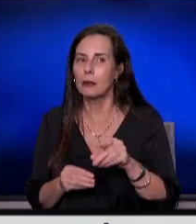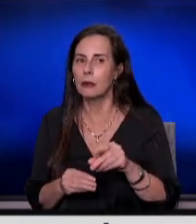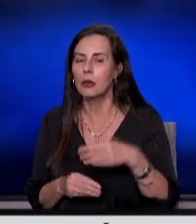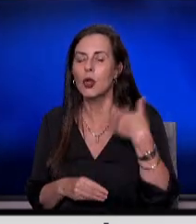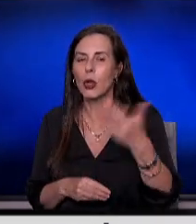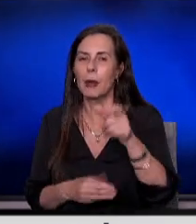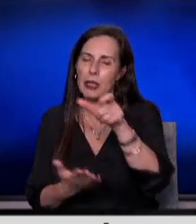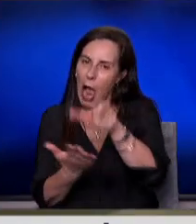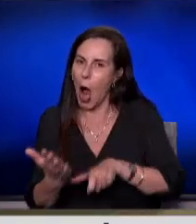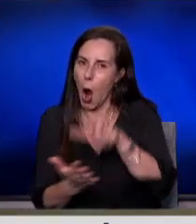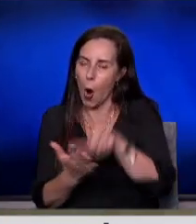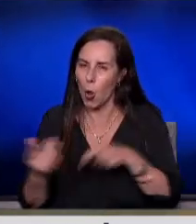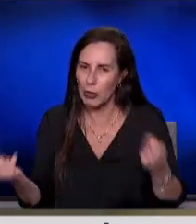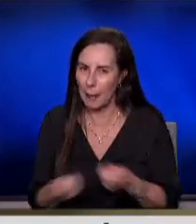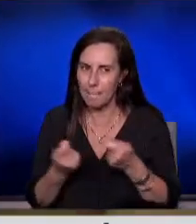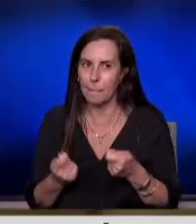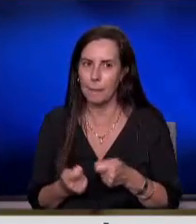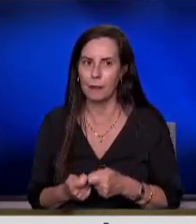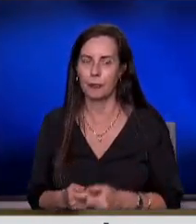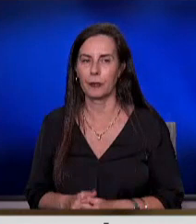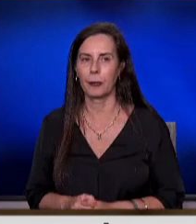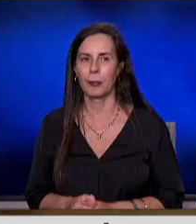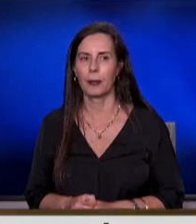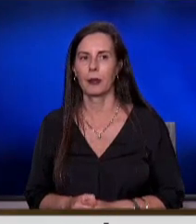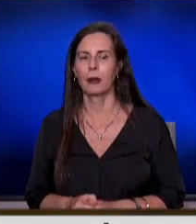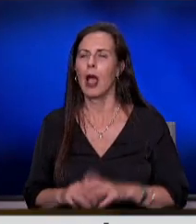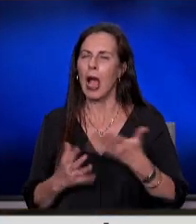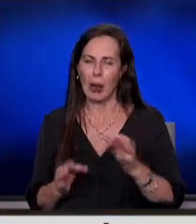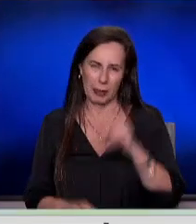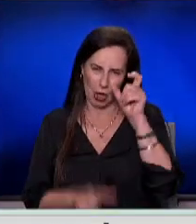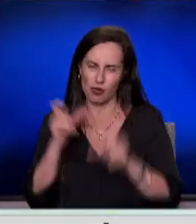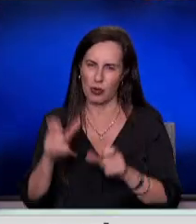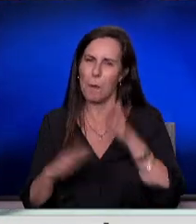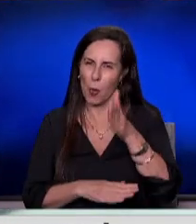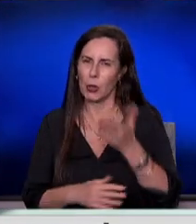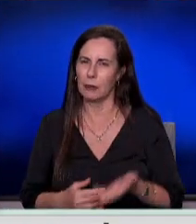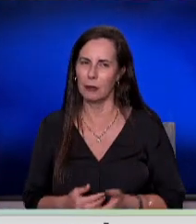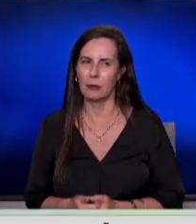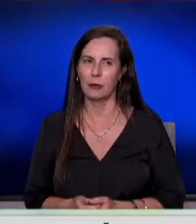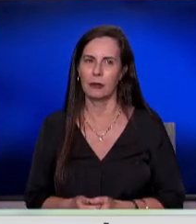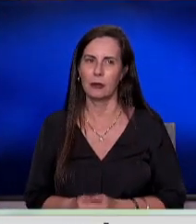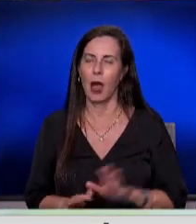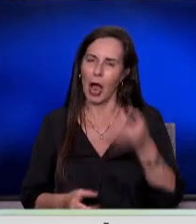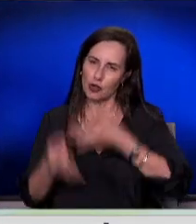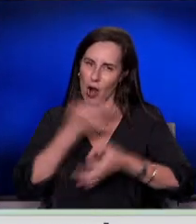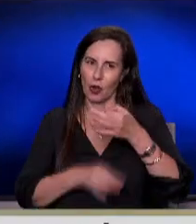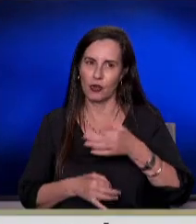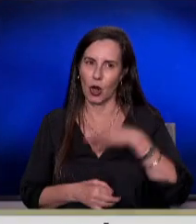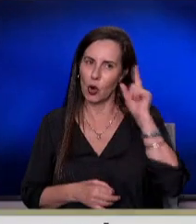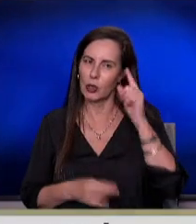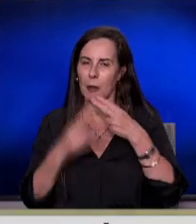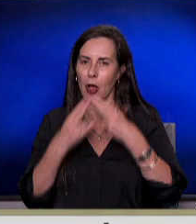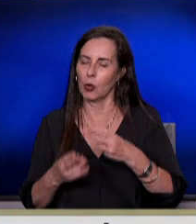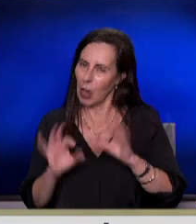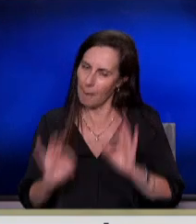מזמנים לו את העלונים האלה. בסדר? כמה באמת אנשים קונים? אל תשאלי שאלות שאנחנו לא יודעים לענות